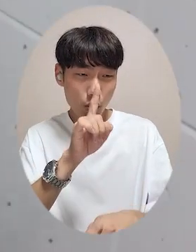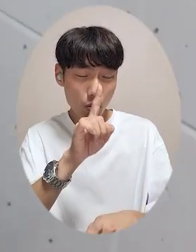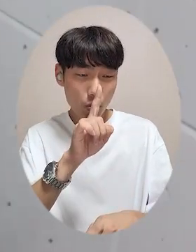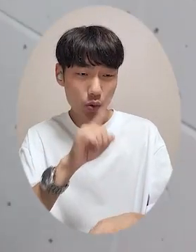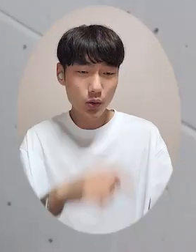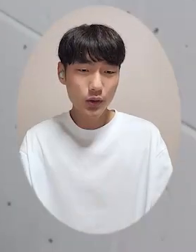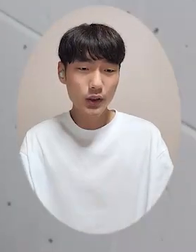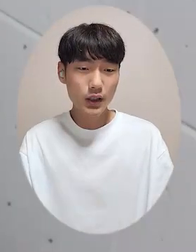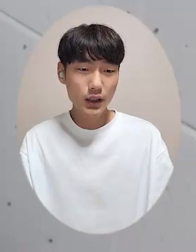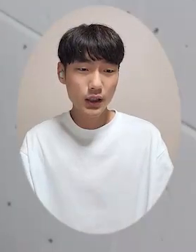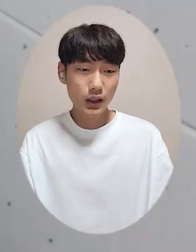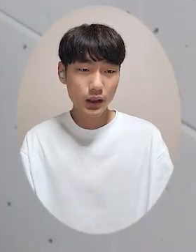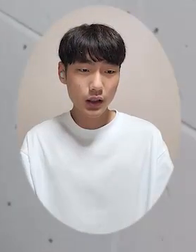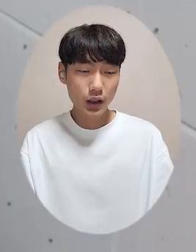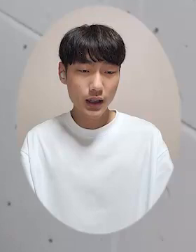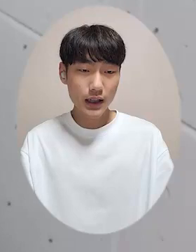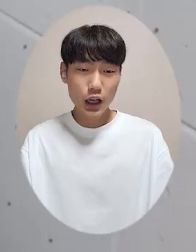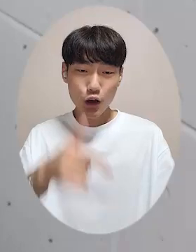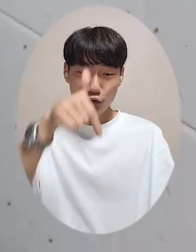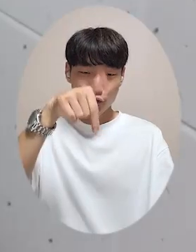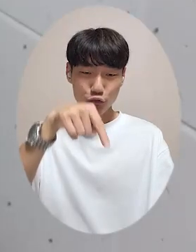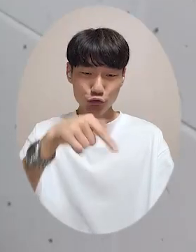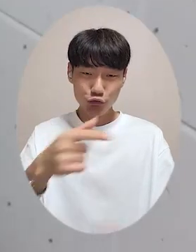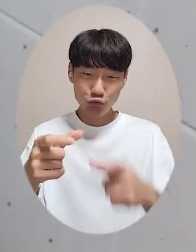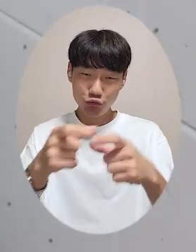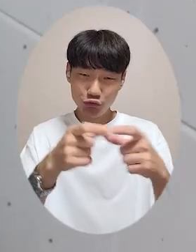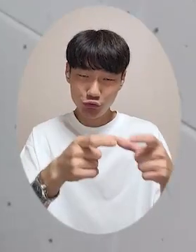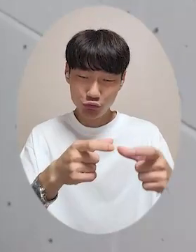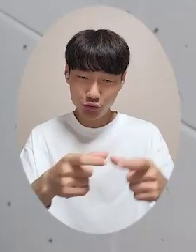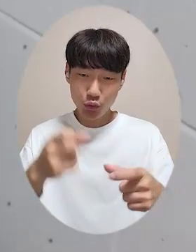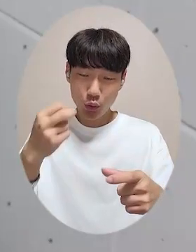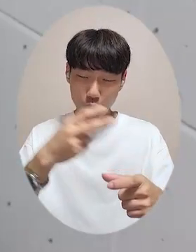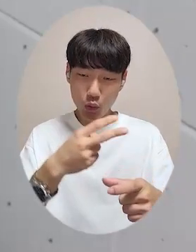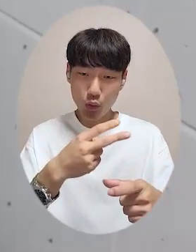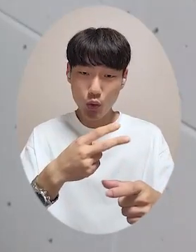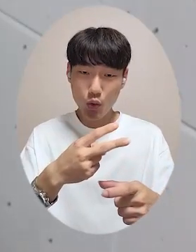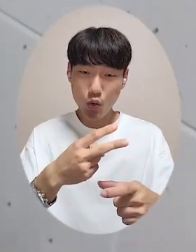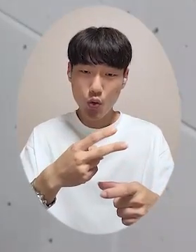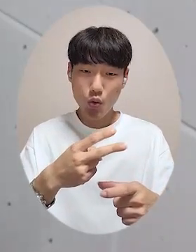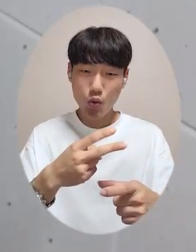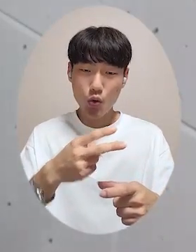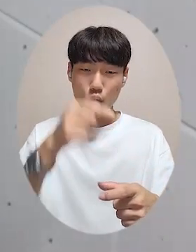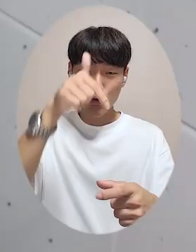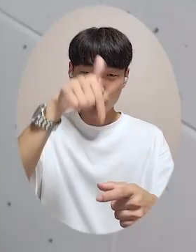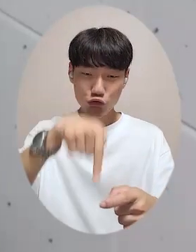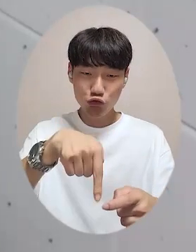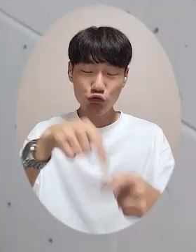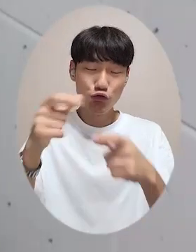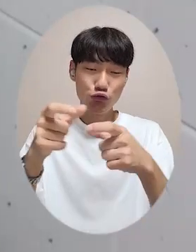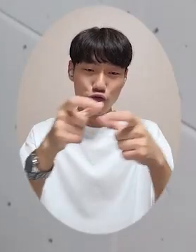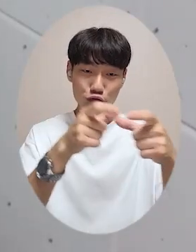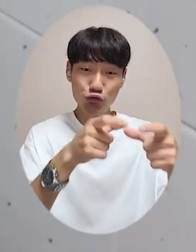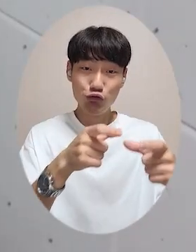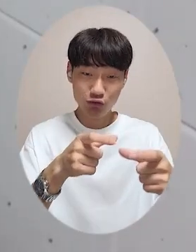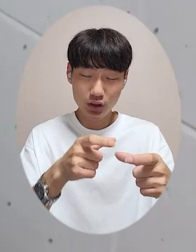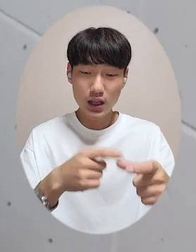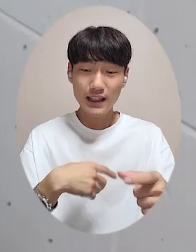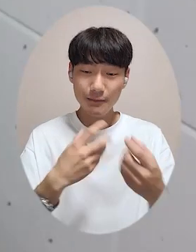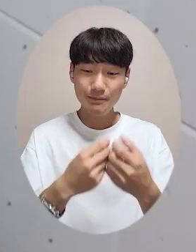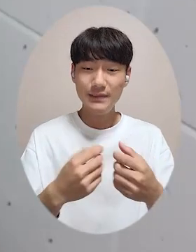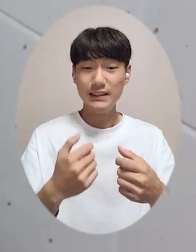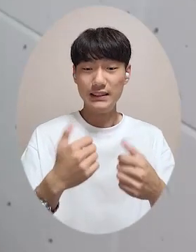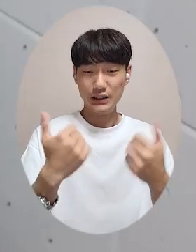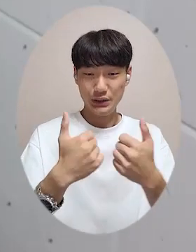각 군이나 이제 각 구마다 이제 이회에서 이제